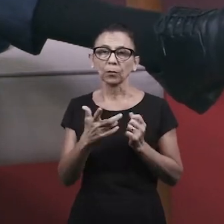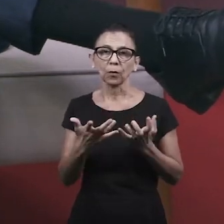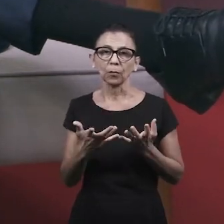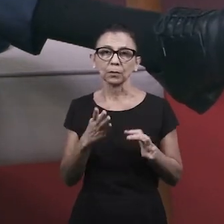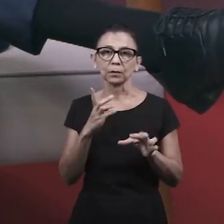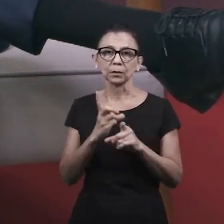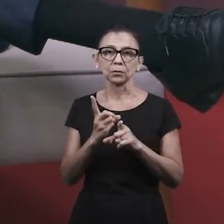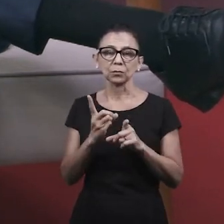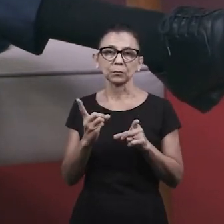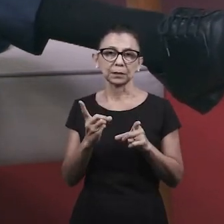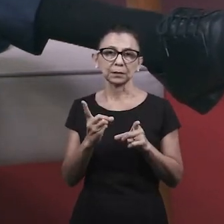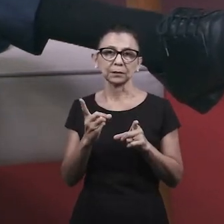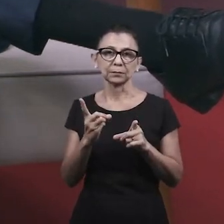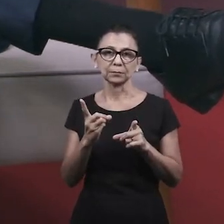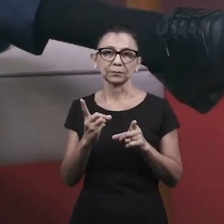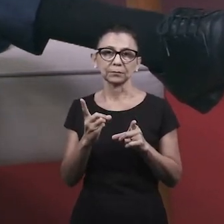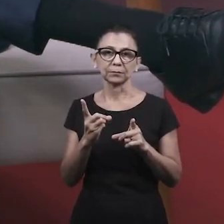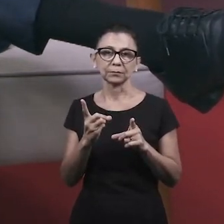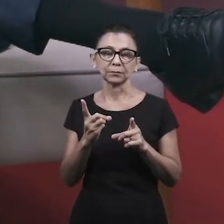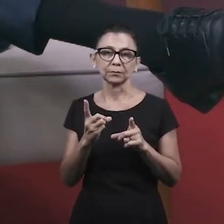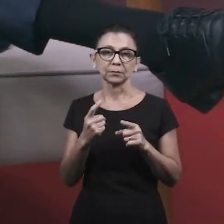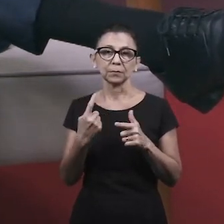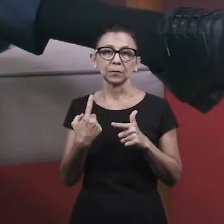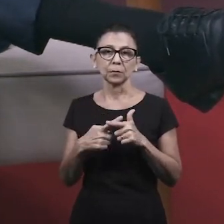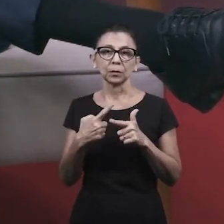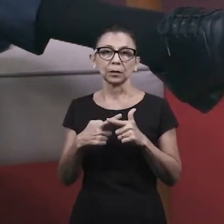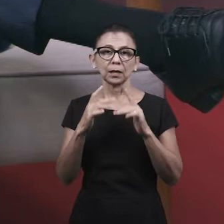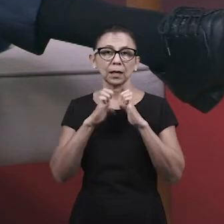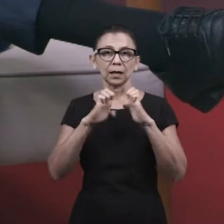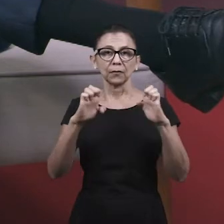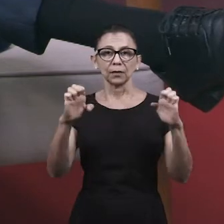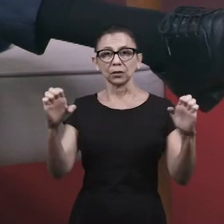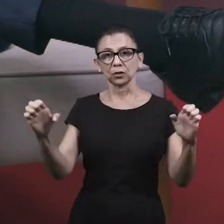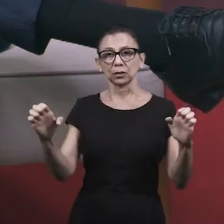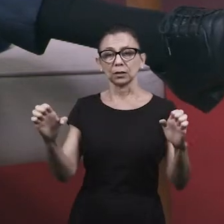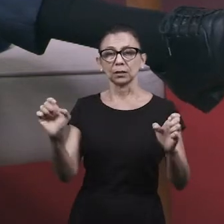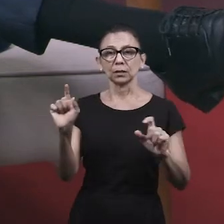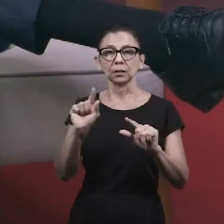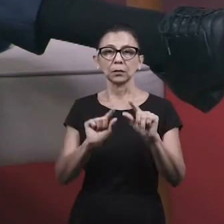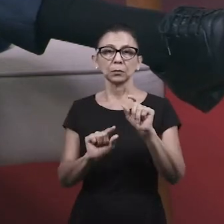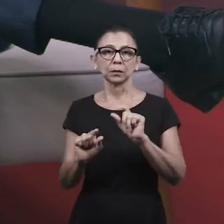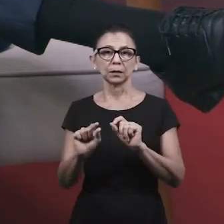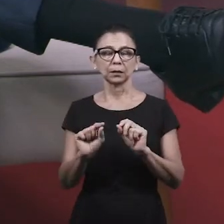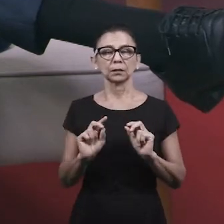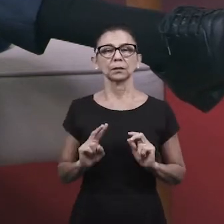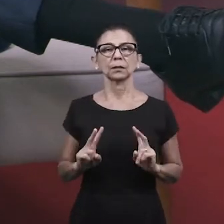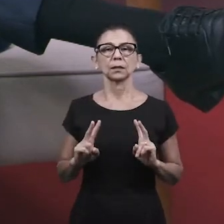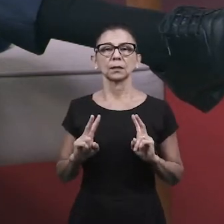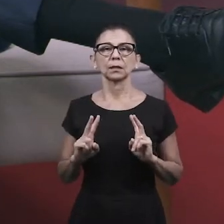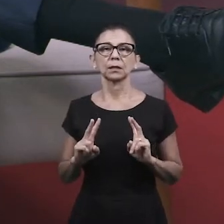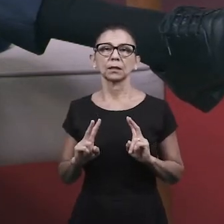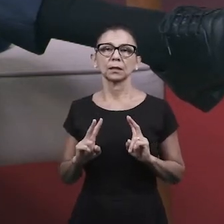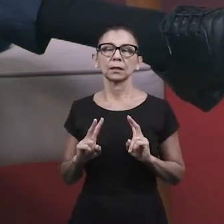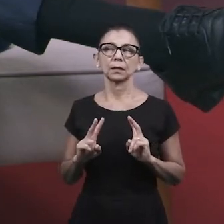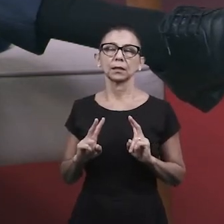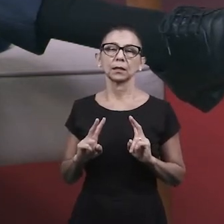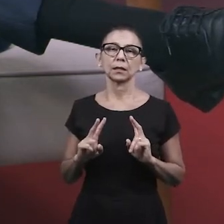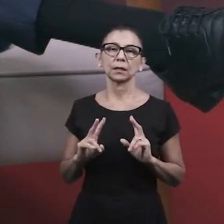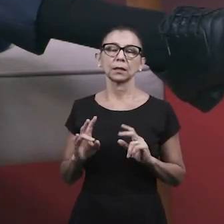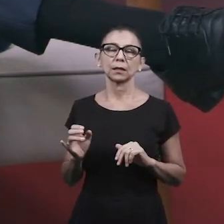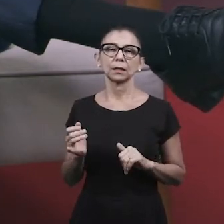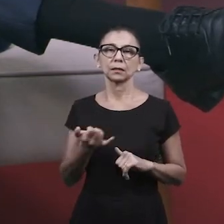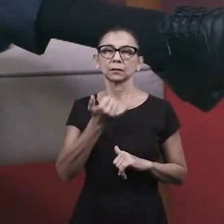moyen d'exclure ce mystère, c'est-à-dire la portée de ce qui est occulté. L'évangile